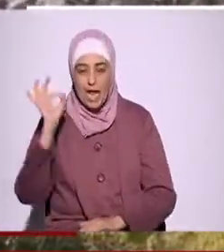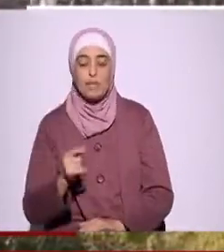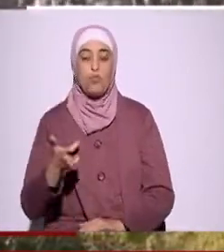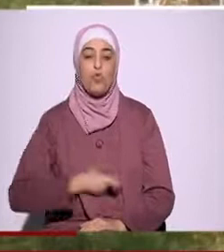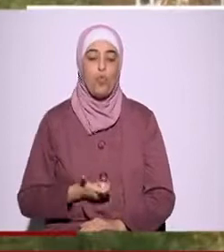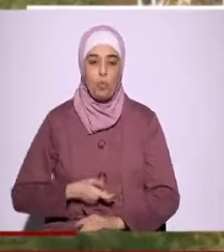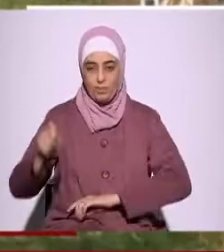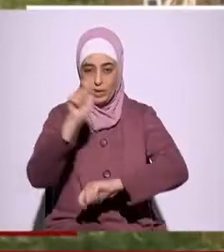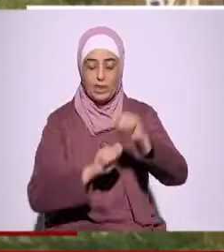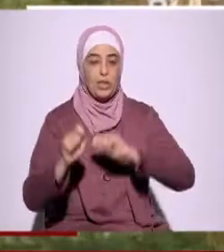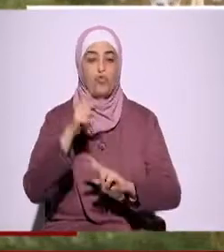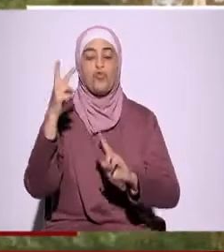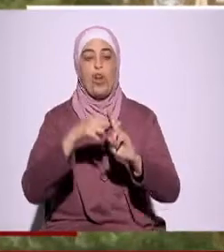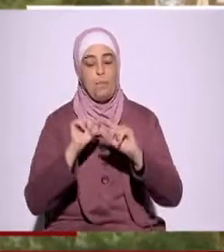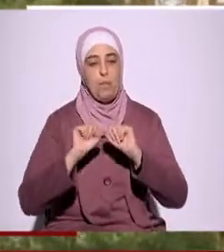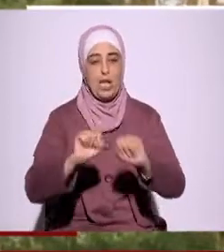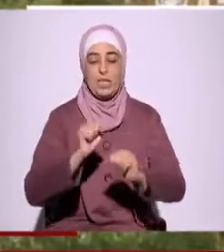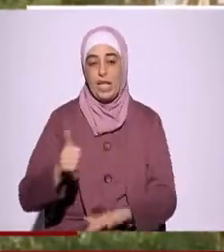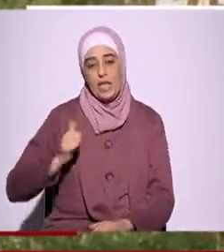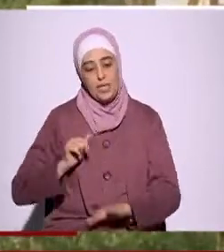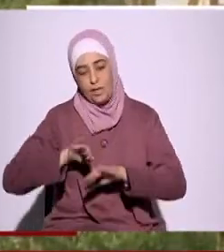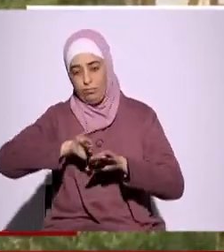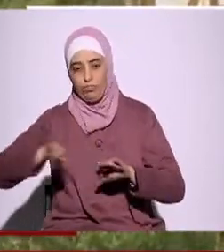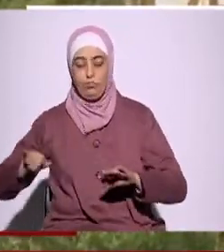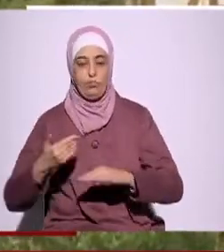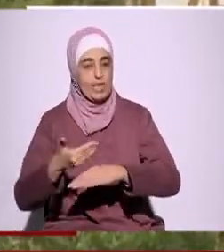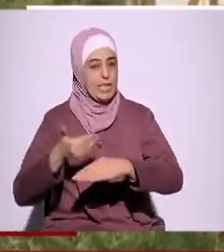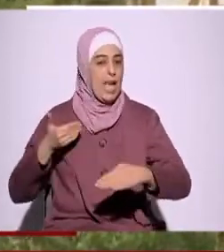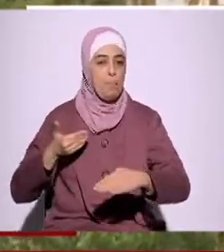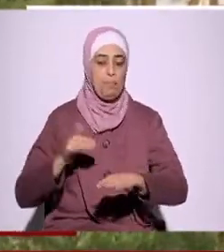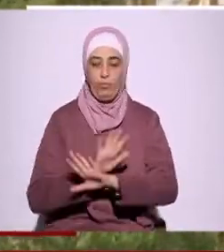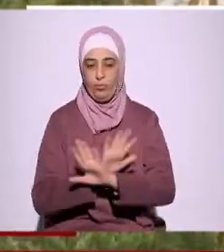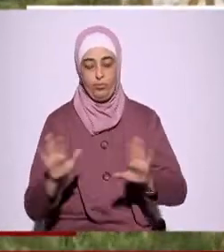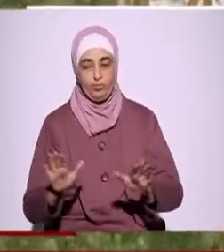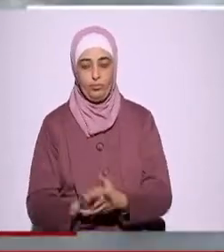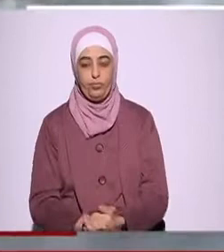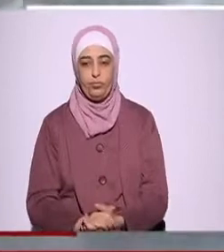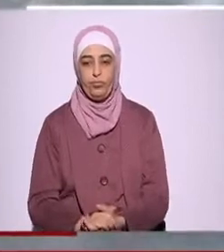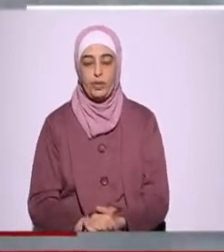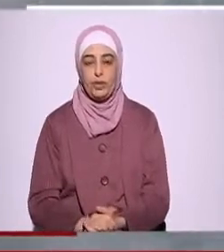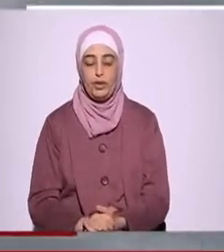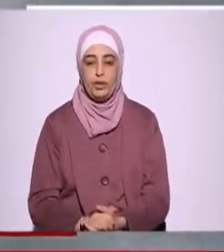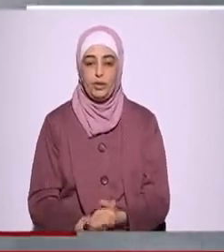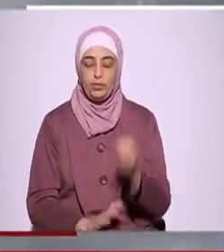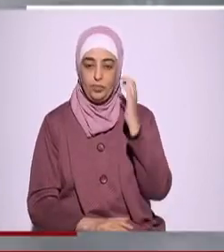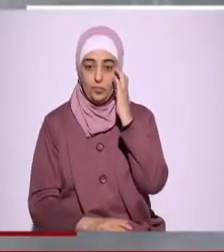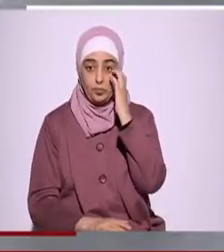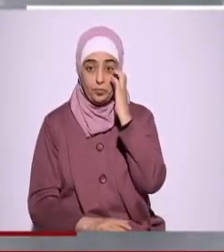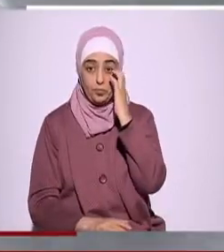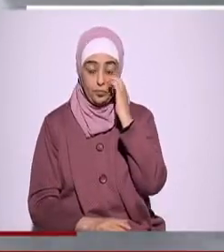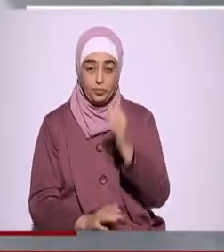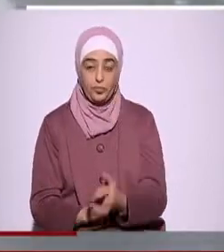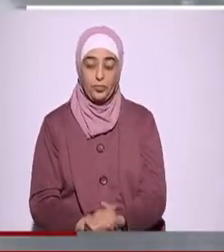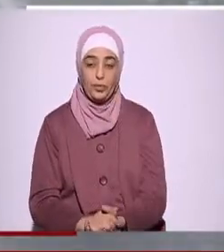المدنيين تسليما كاملا. لا يكون هنالك أي وجود للمكون العسكري، وهذا الأمر أصبح